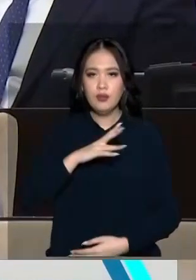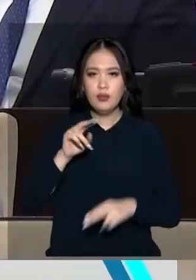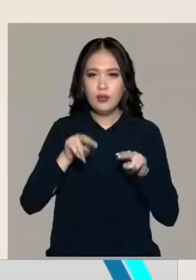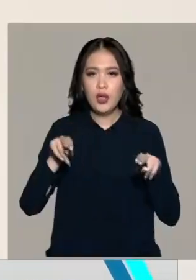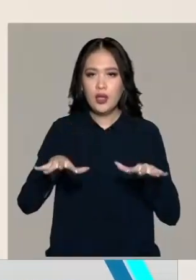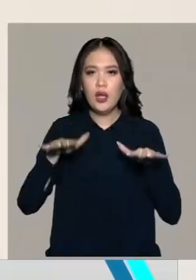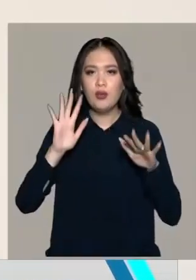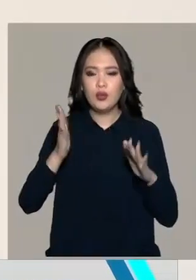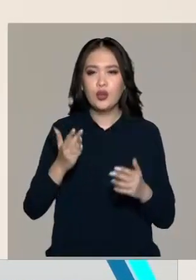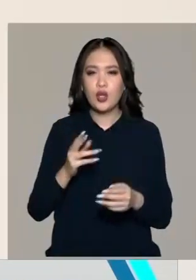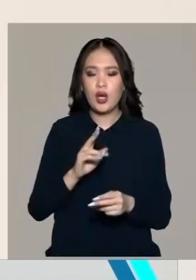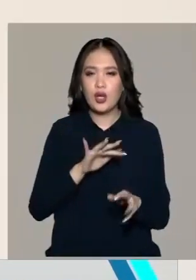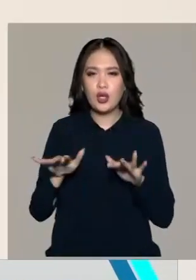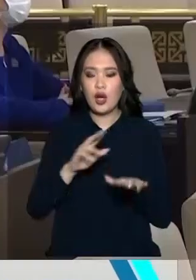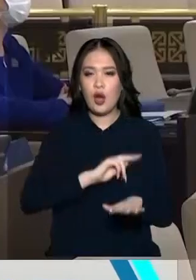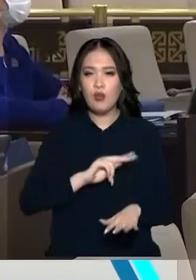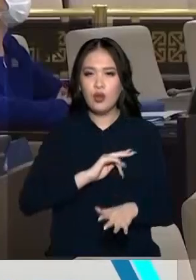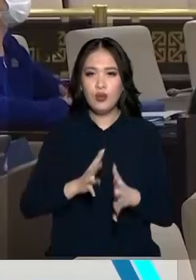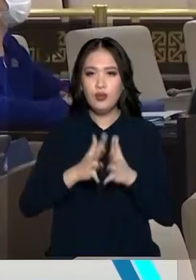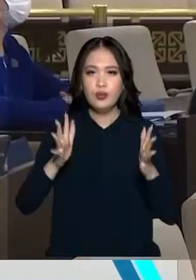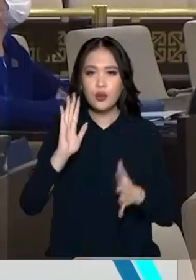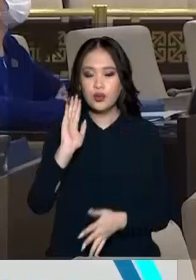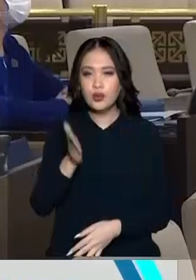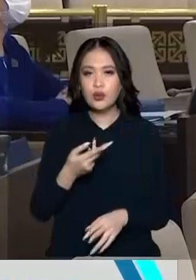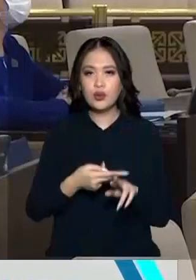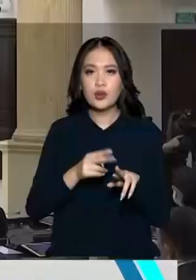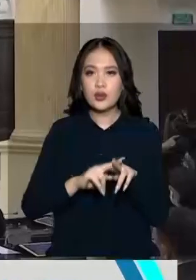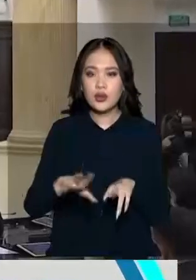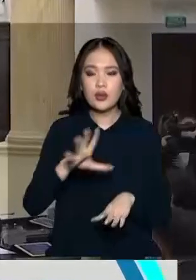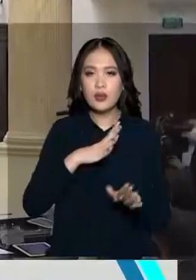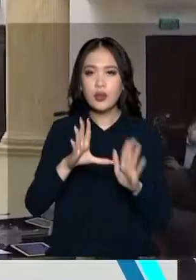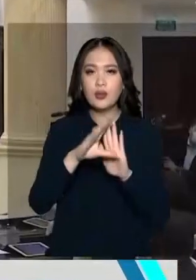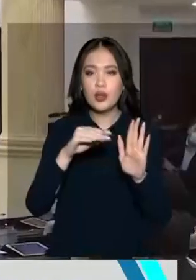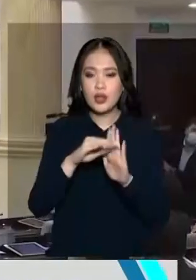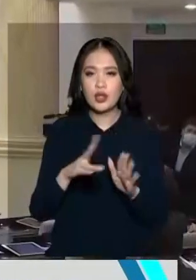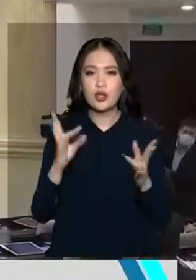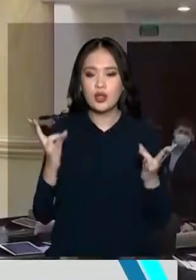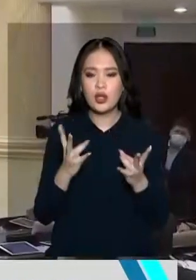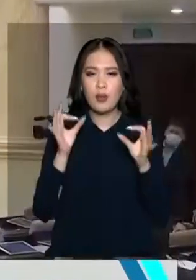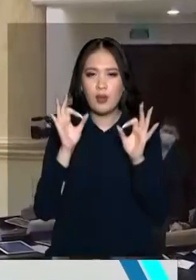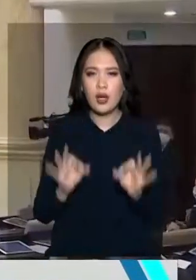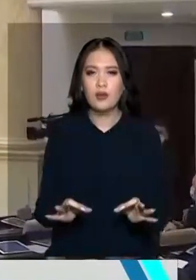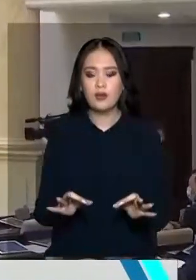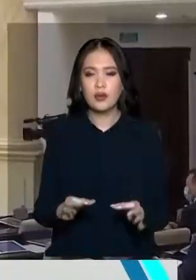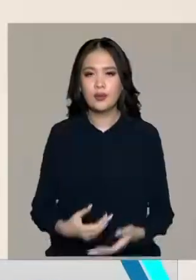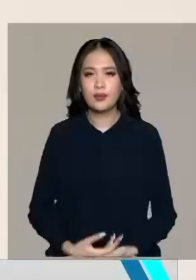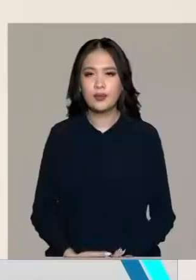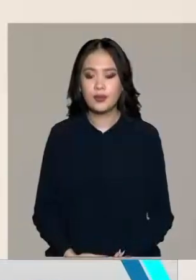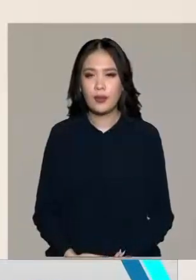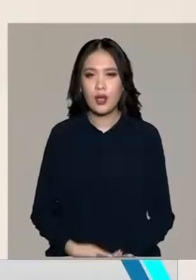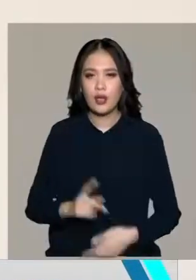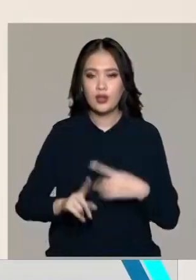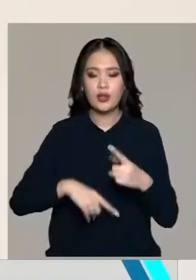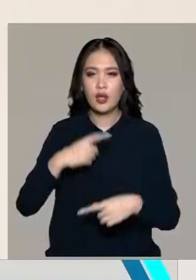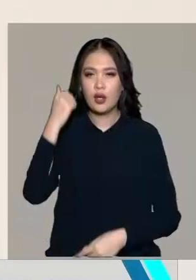Его роль возрастает, отмечает Токаев. Важно, чтобы предстоящие выборы прошли честно и прозрачно. В предстоящем году,